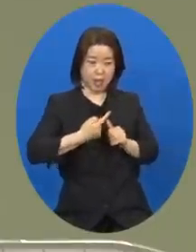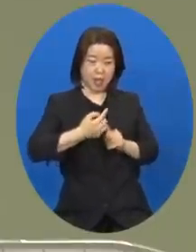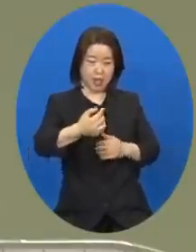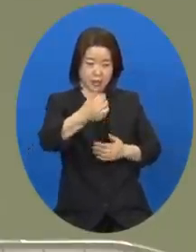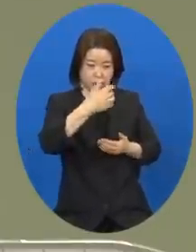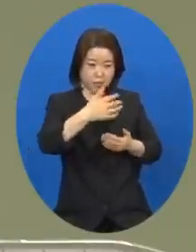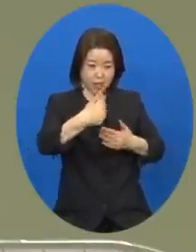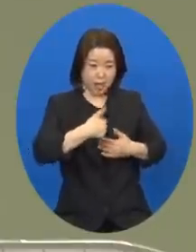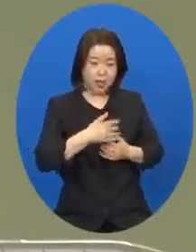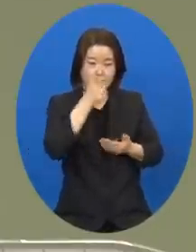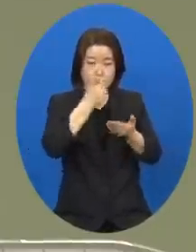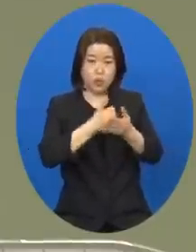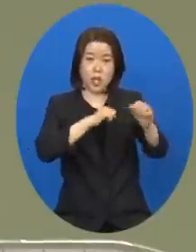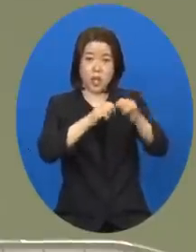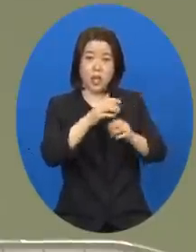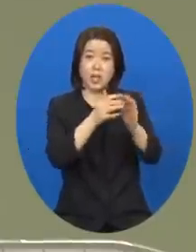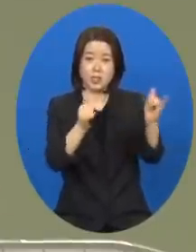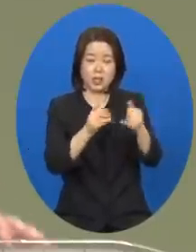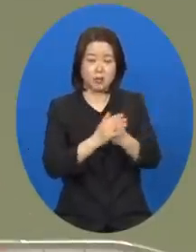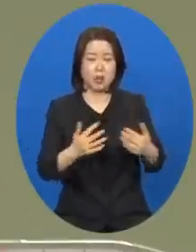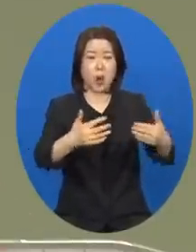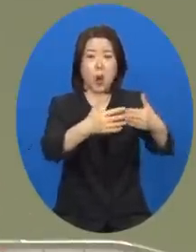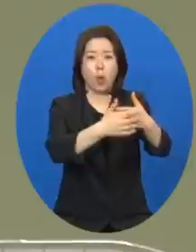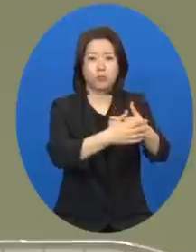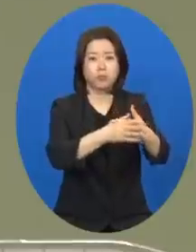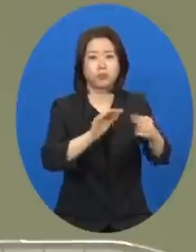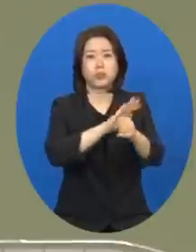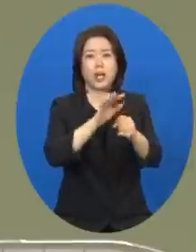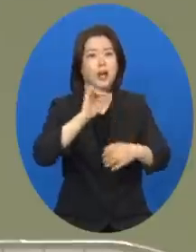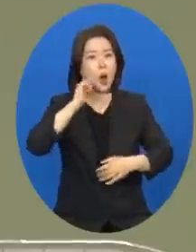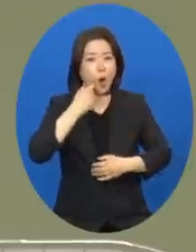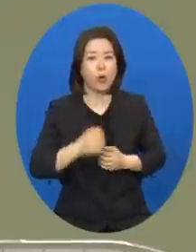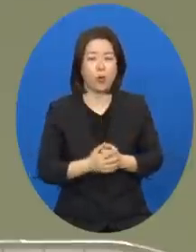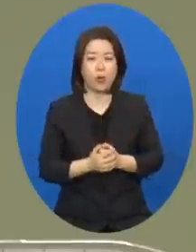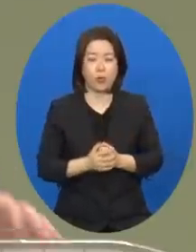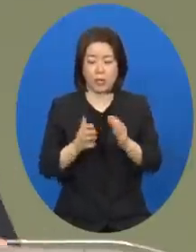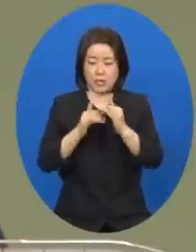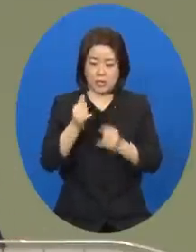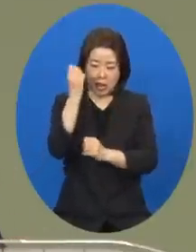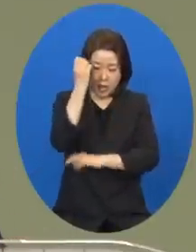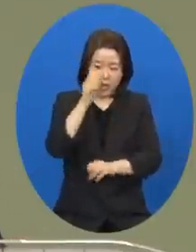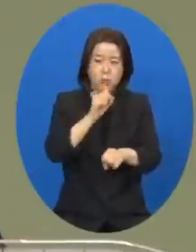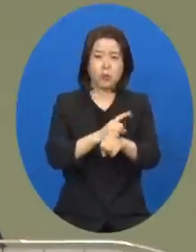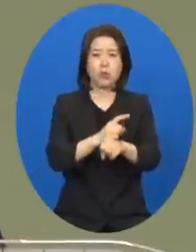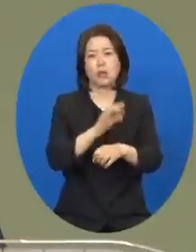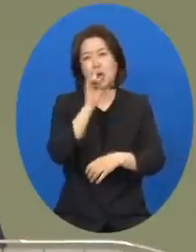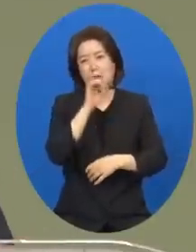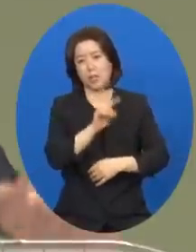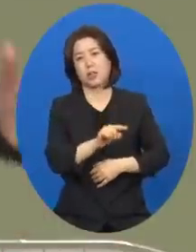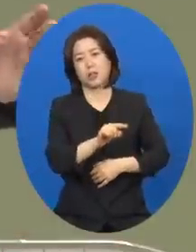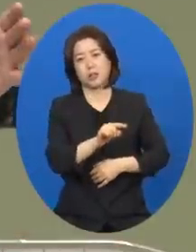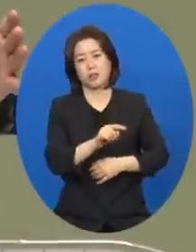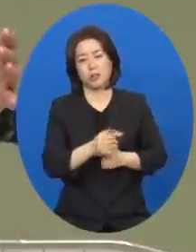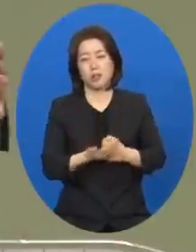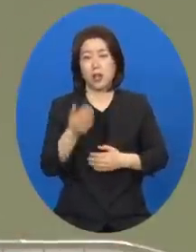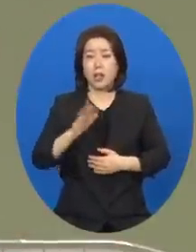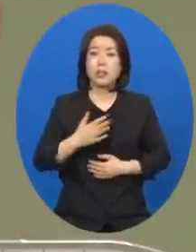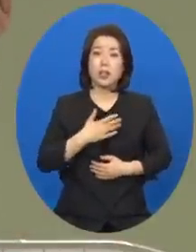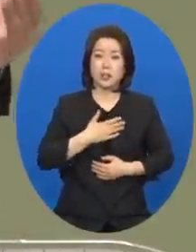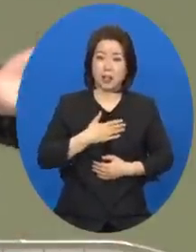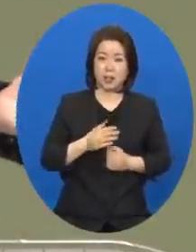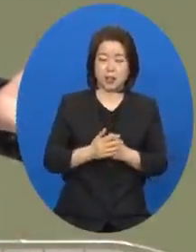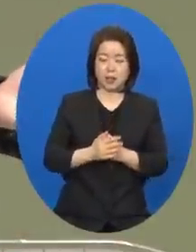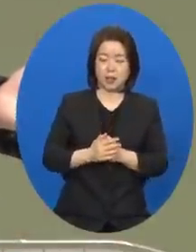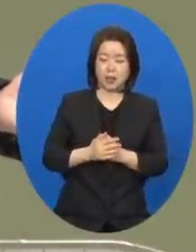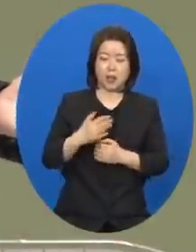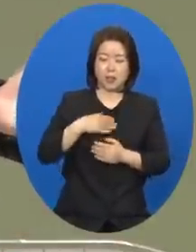지은 사람은요, 품고 사랑할 수가 없어요. 사람의 본성은 안 돼요, 그렇게. 그런데 내가